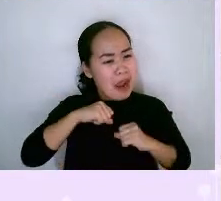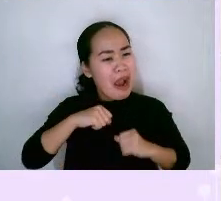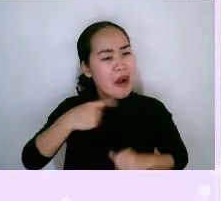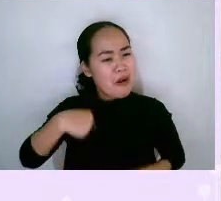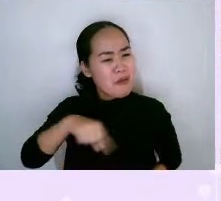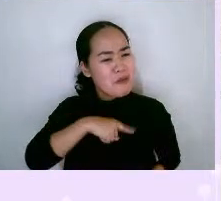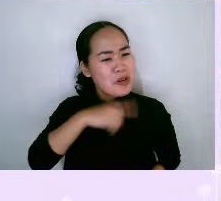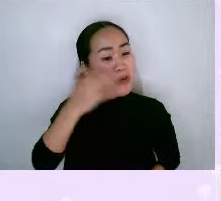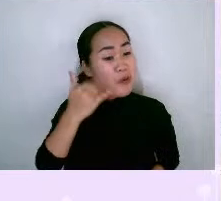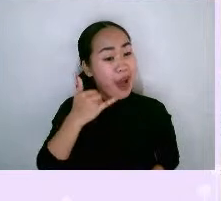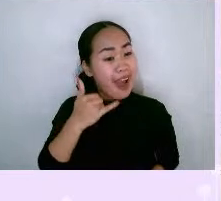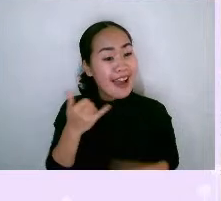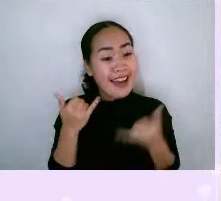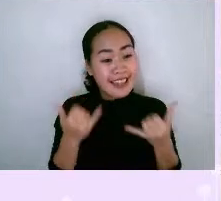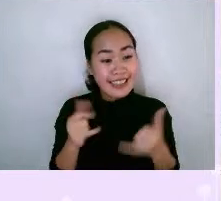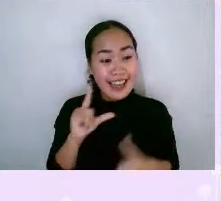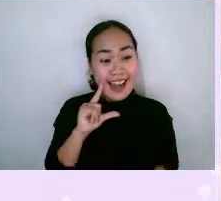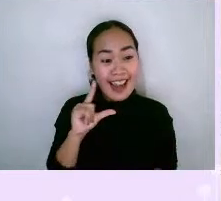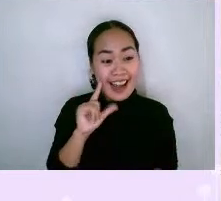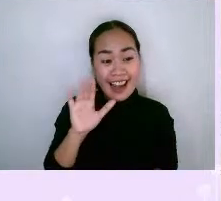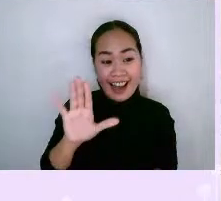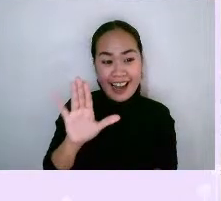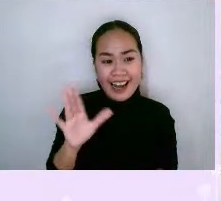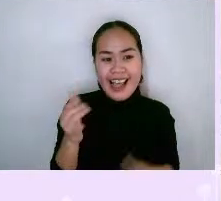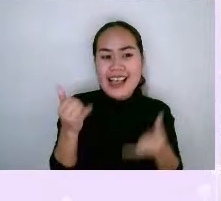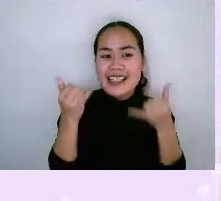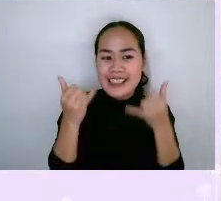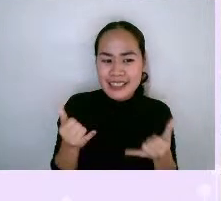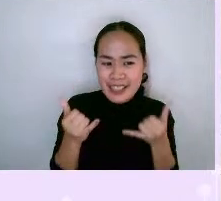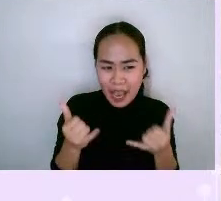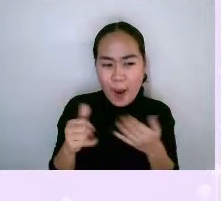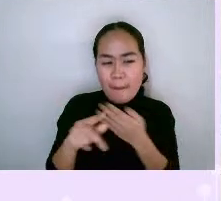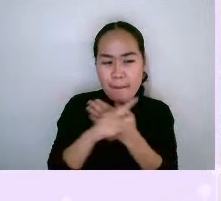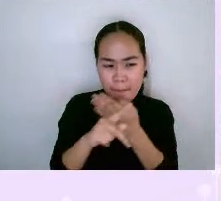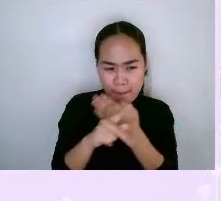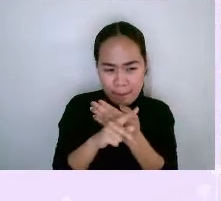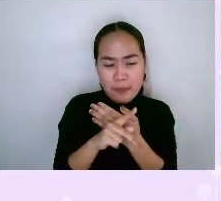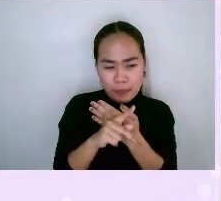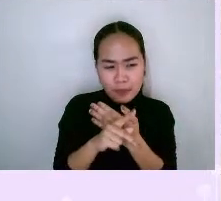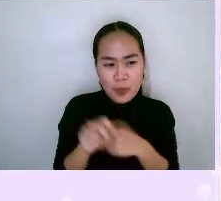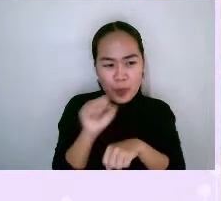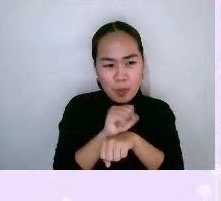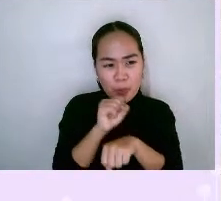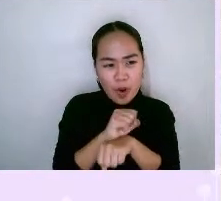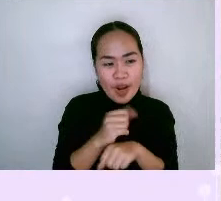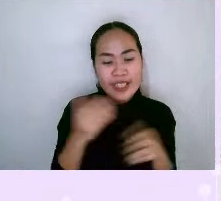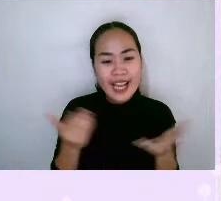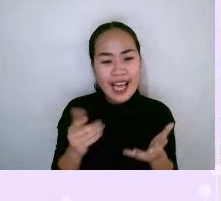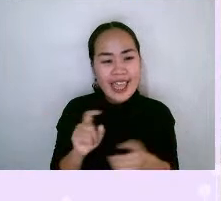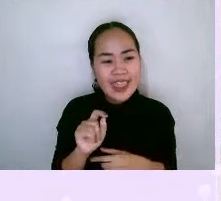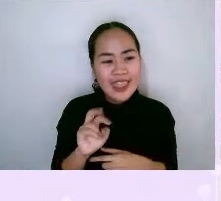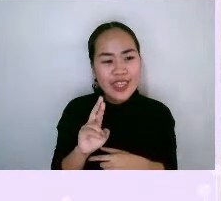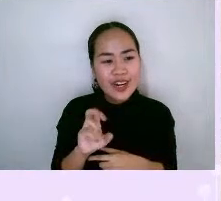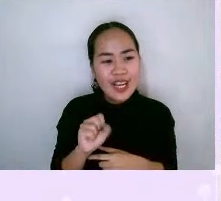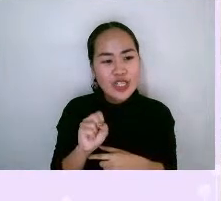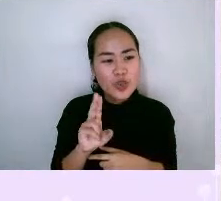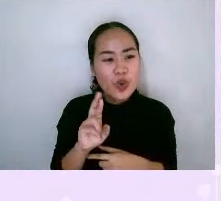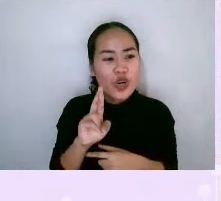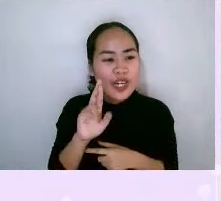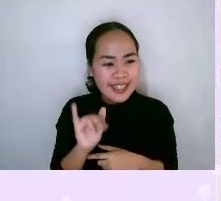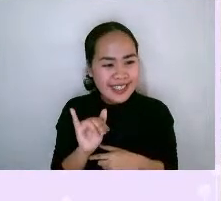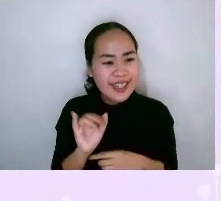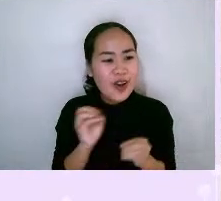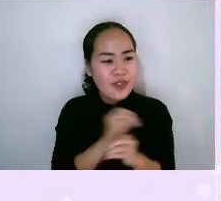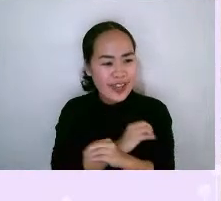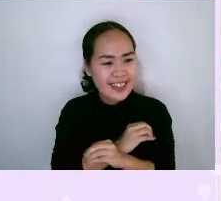a Revenue Collection Officer or RCO at the Treasury Office of LGU Abulog. So nakita